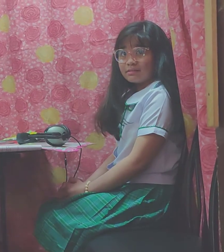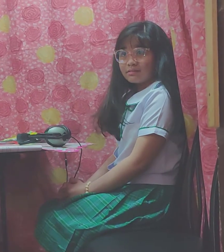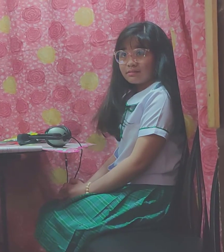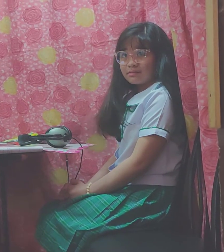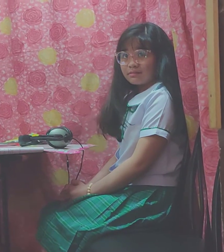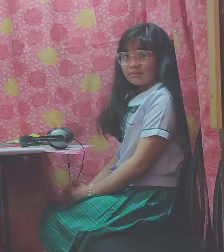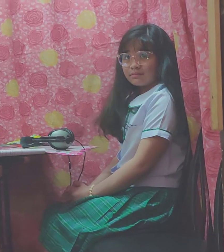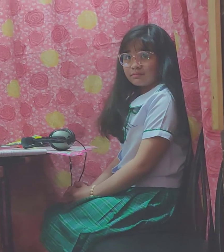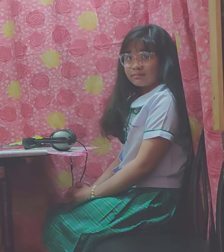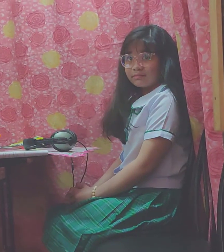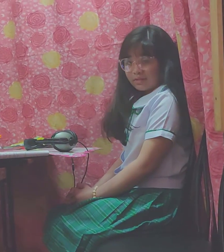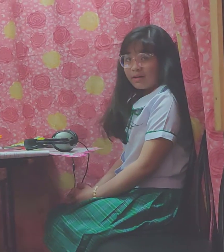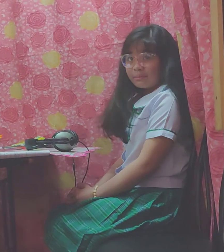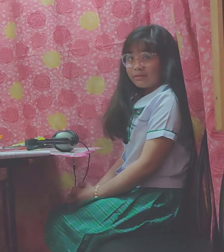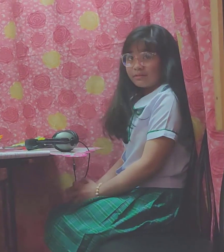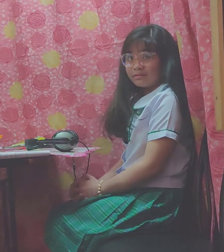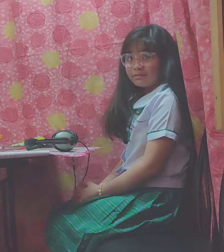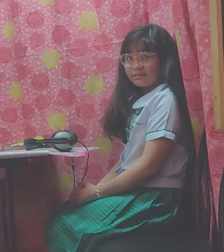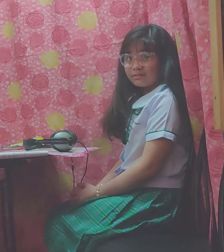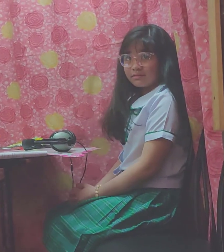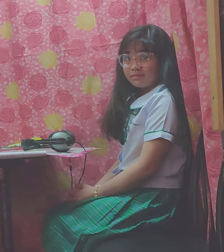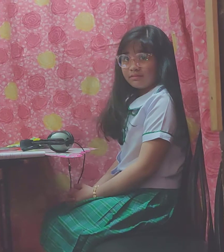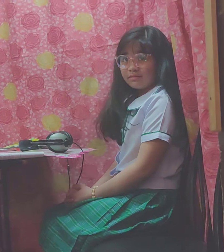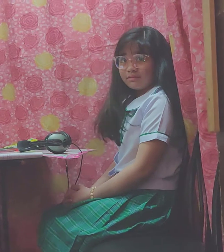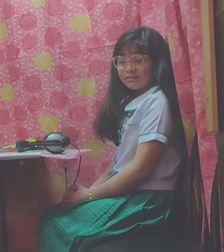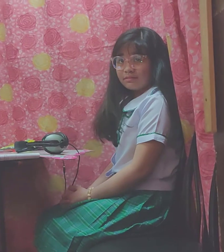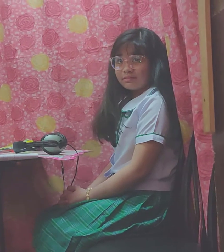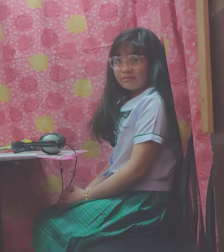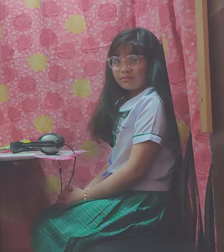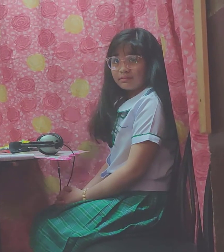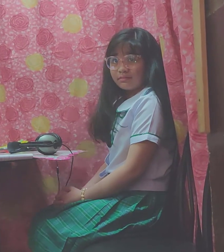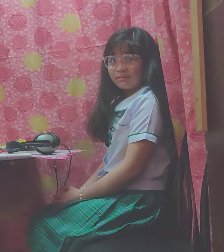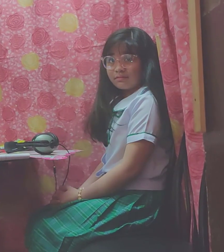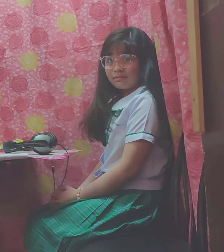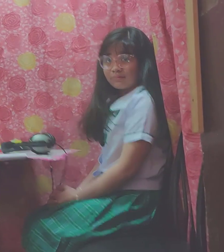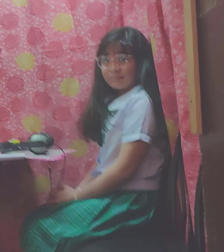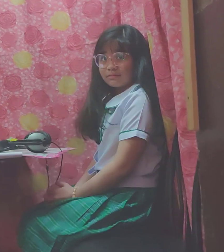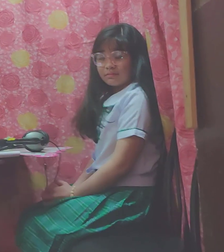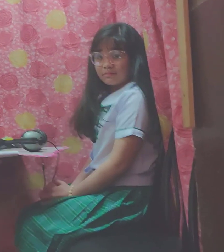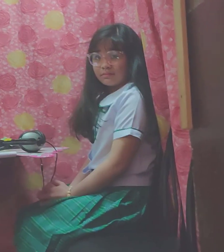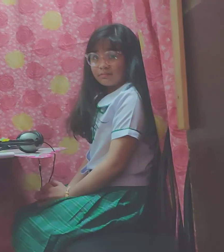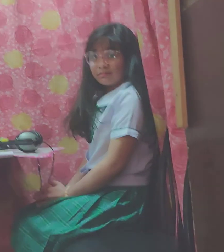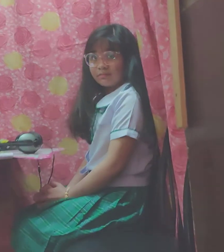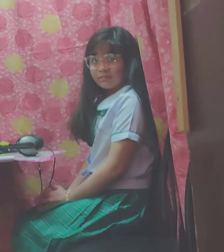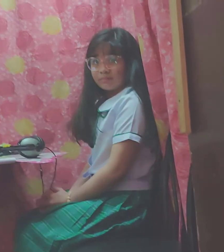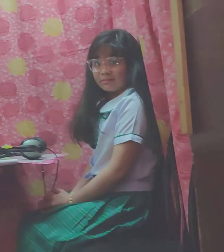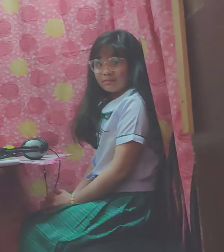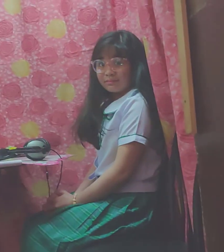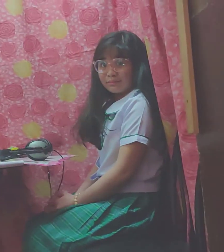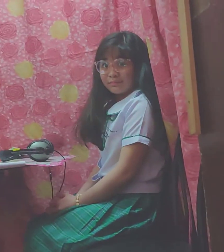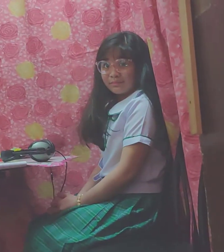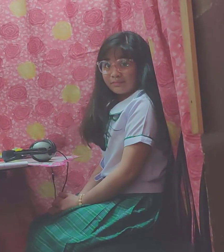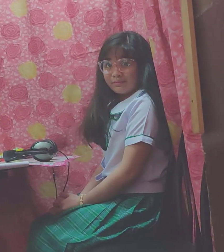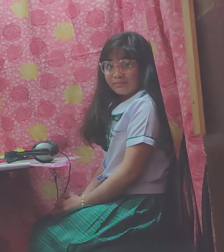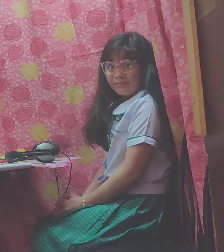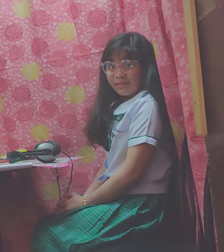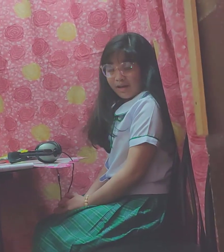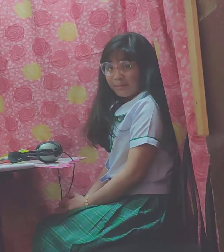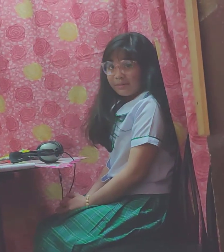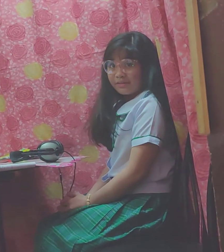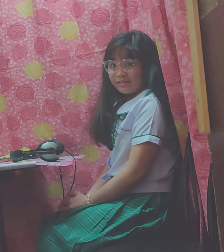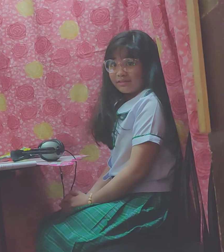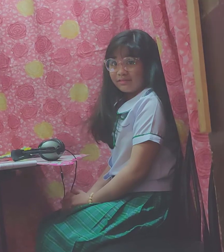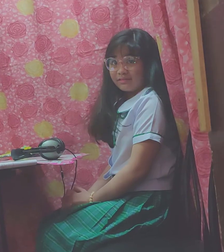Oh, DepEd TV. Ako, ang galing. O kaya minsan, pag DepEd TV, o kaya sa internet,